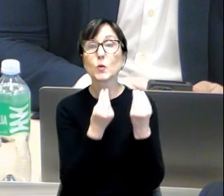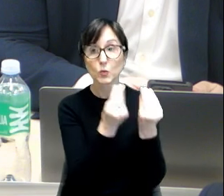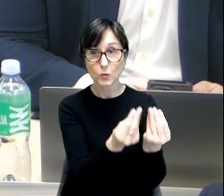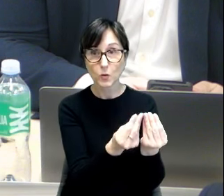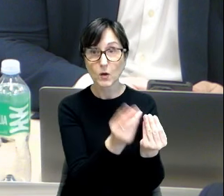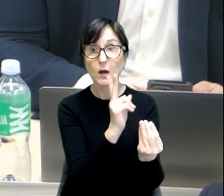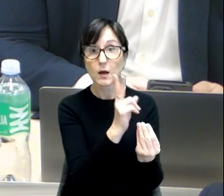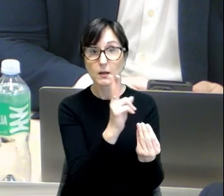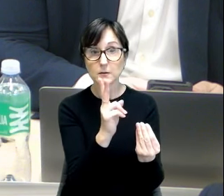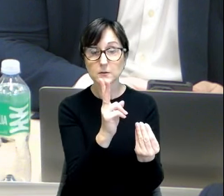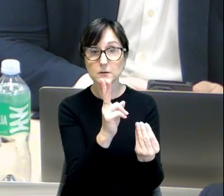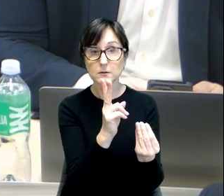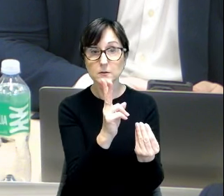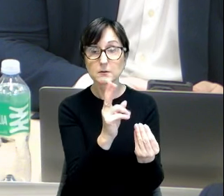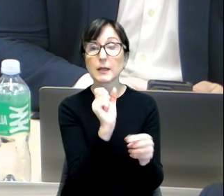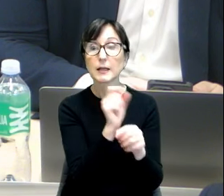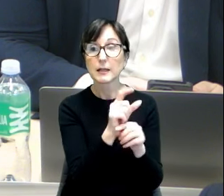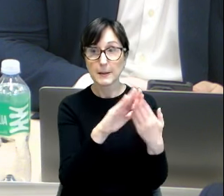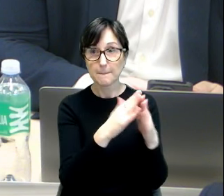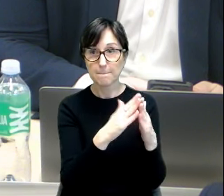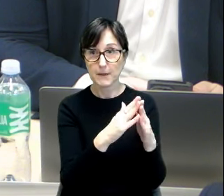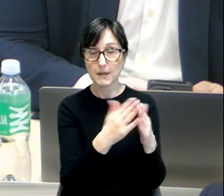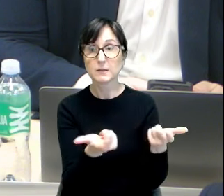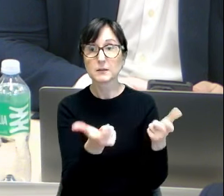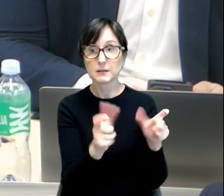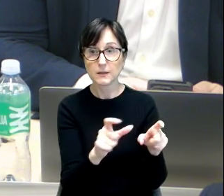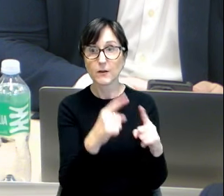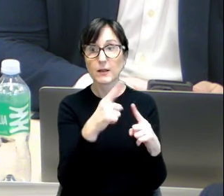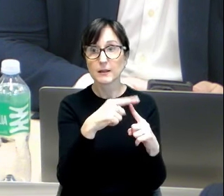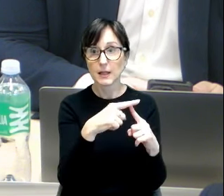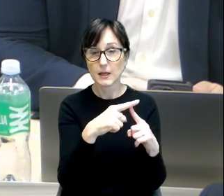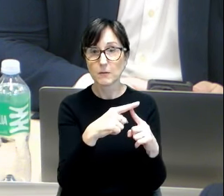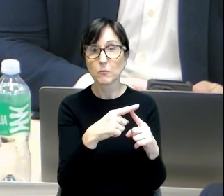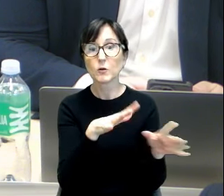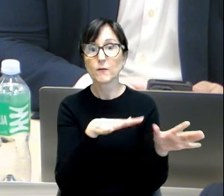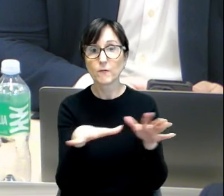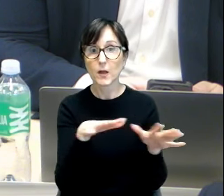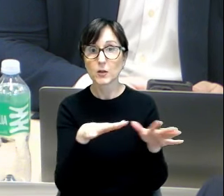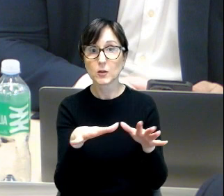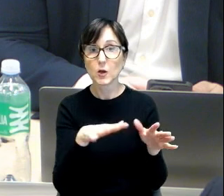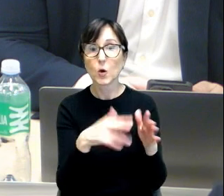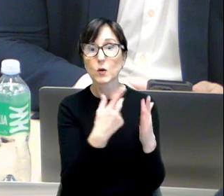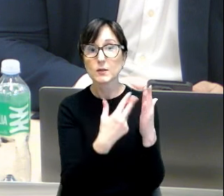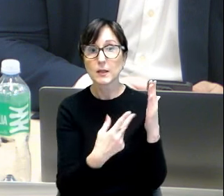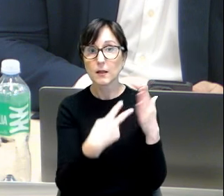jums klaipėdos miesto savivaldybės tarybos veiklos reglamento